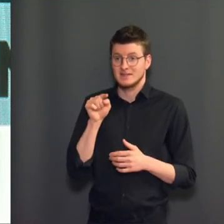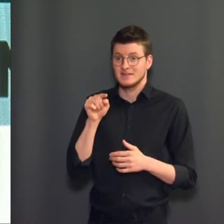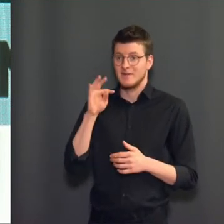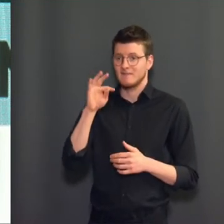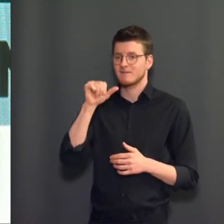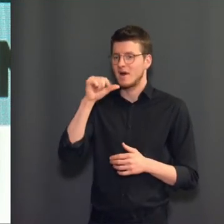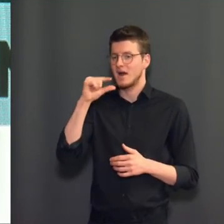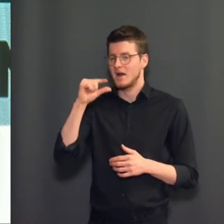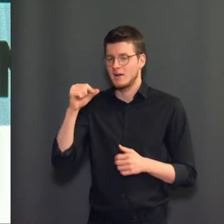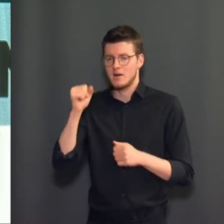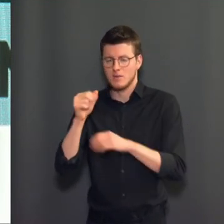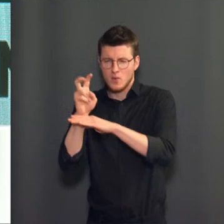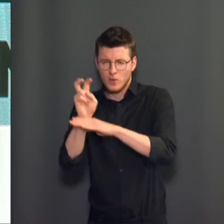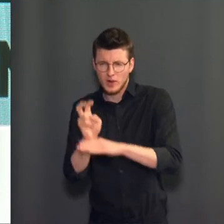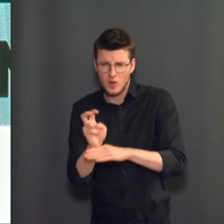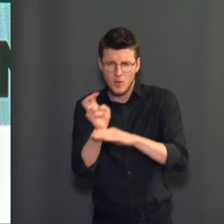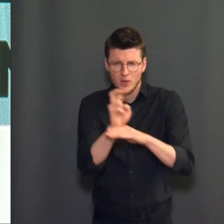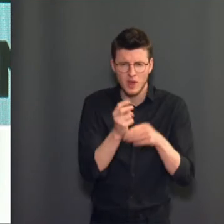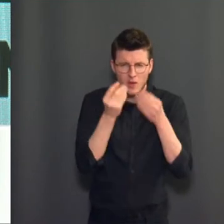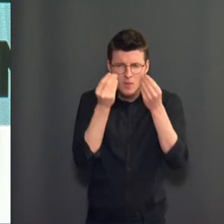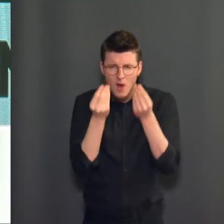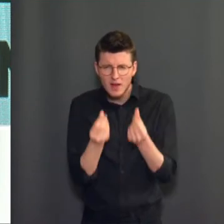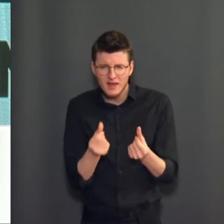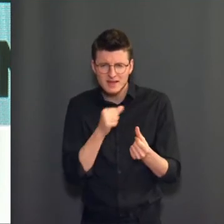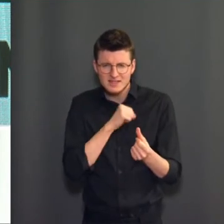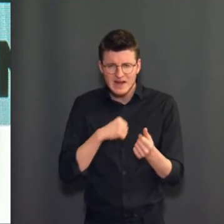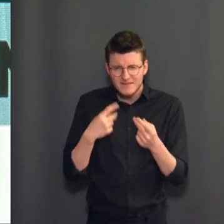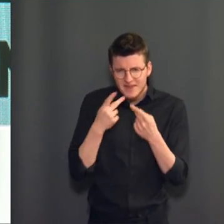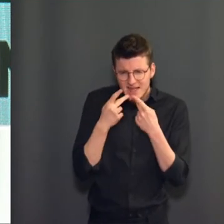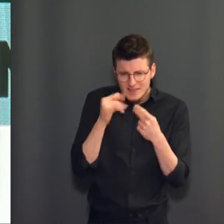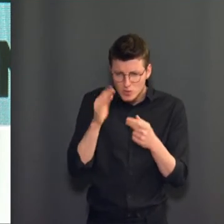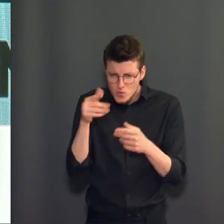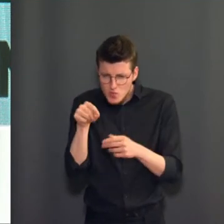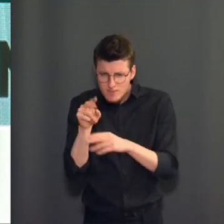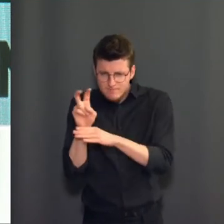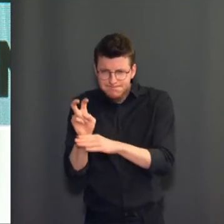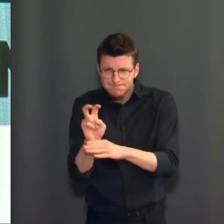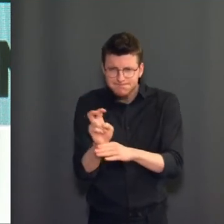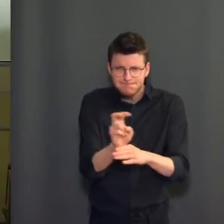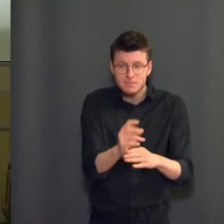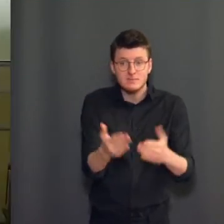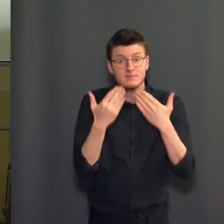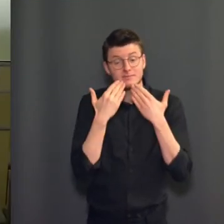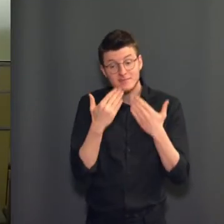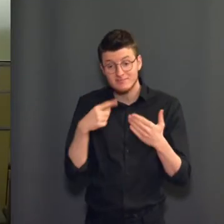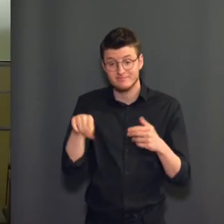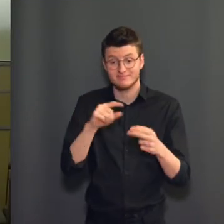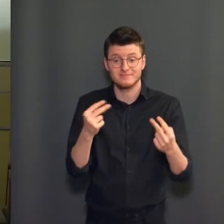Belgische markt nauwgezet opvolgen. Dank u voor uw aandacht.